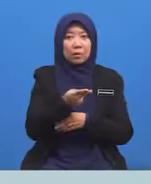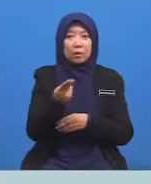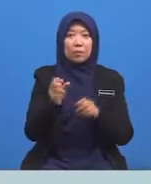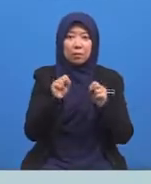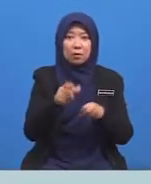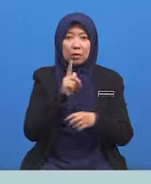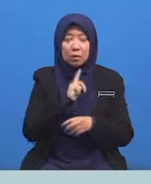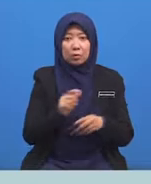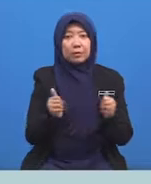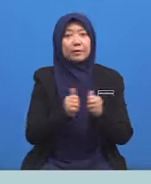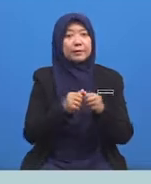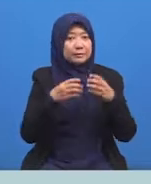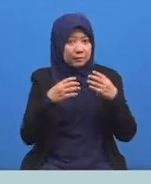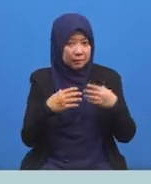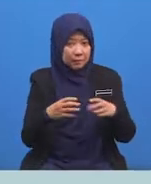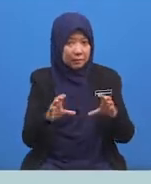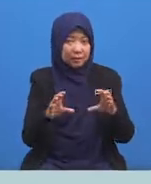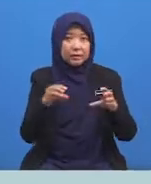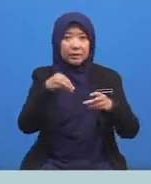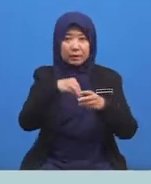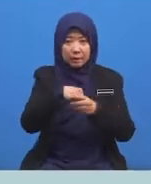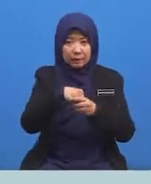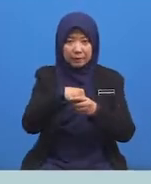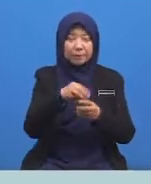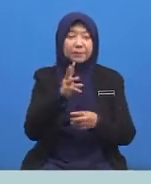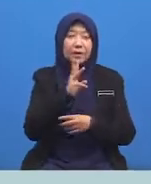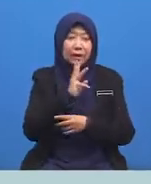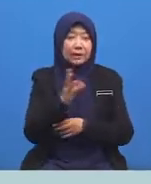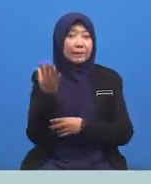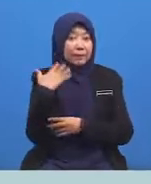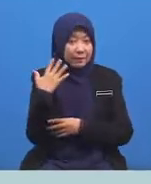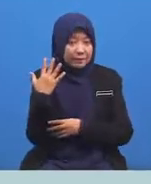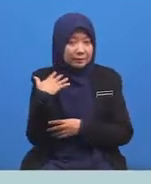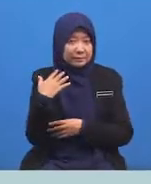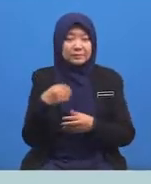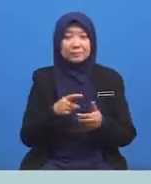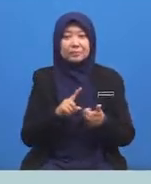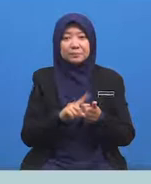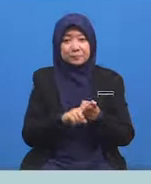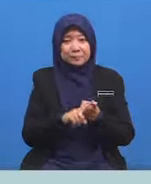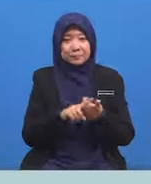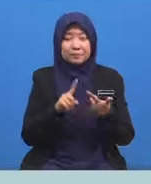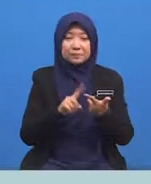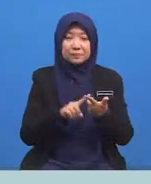bahawa bahan boleh dilarutkan dengan lebih cepat di dalam air panas,